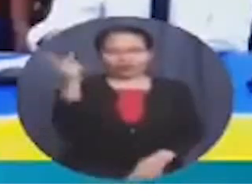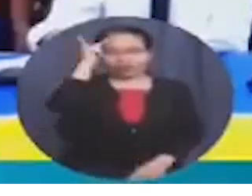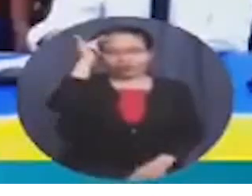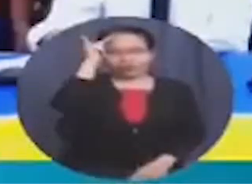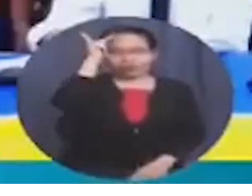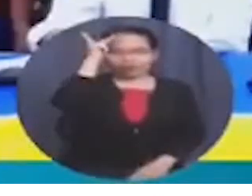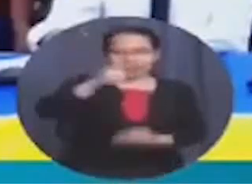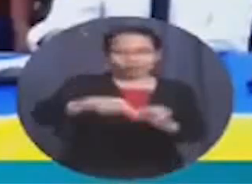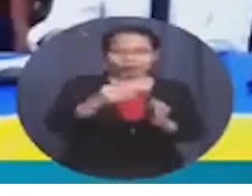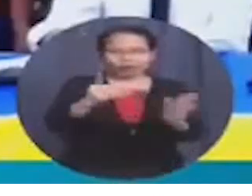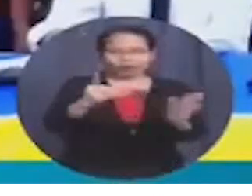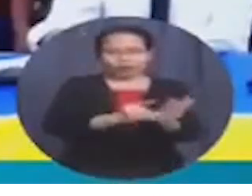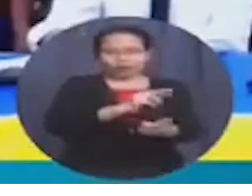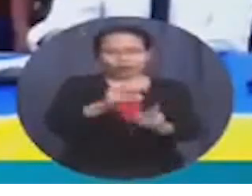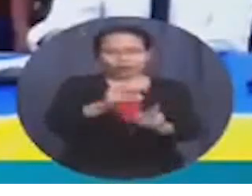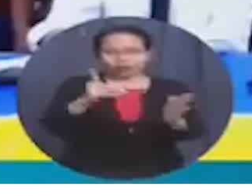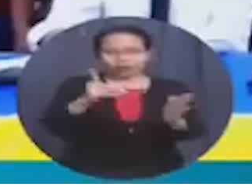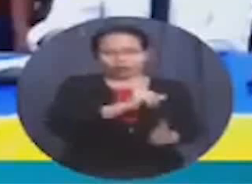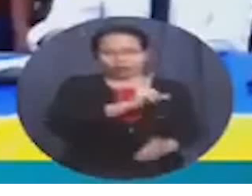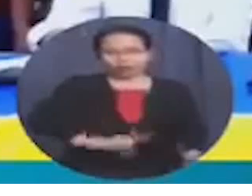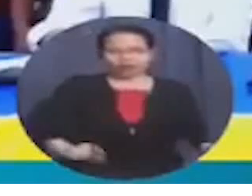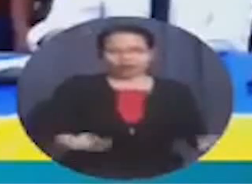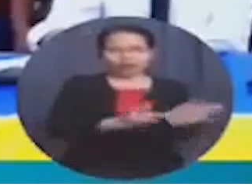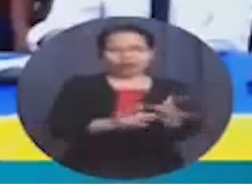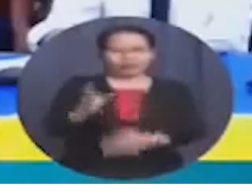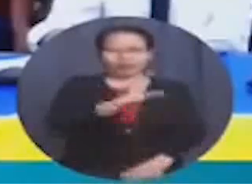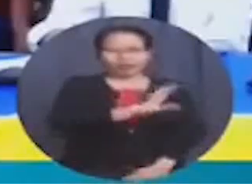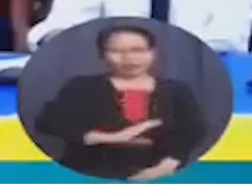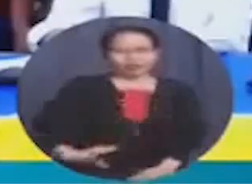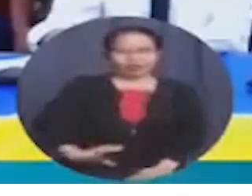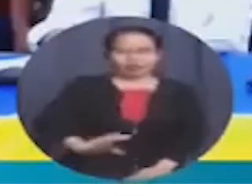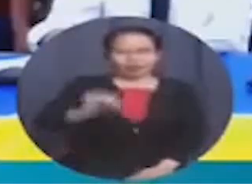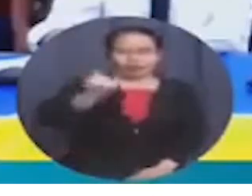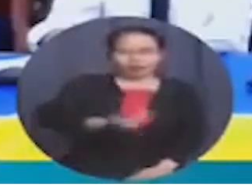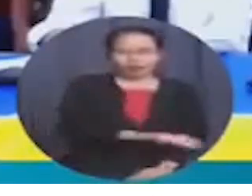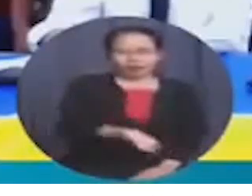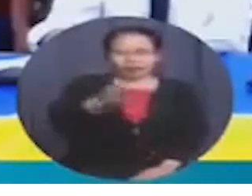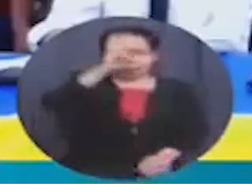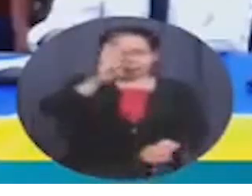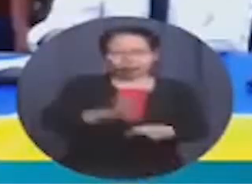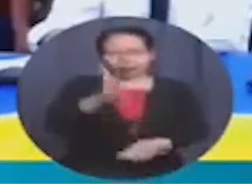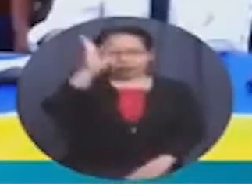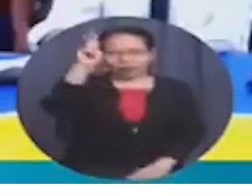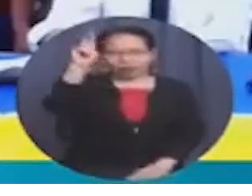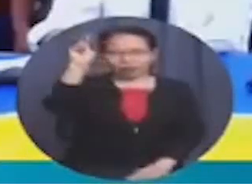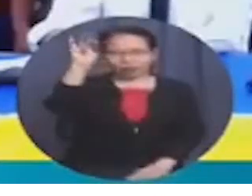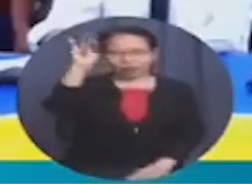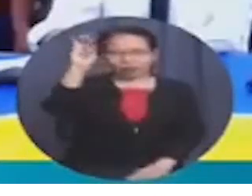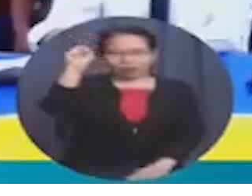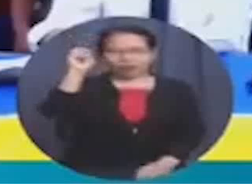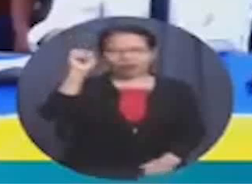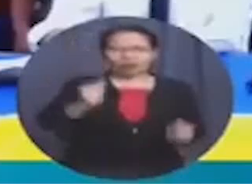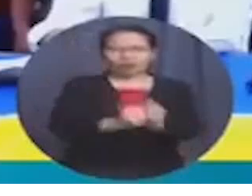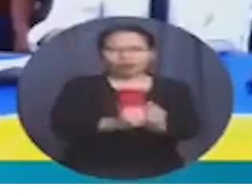kaalaman tungkol sa doktrina o aral ng Panginoong Hesukristo. Nanyayahan kita, kapatid na Francis, sama mo asawa mo, kung